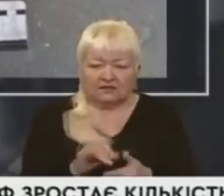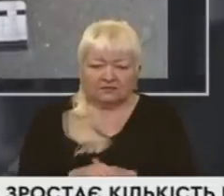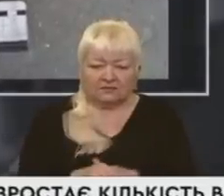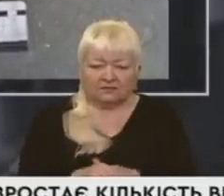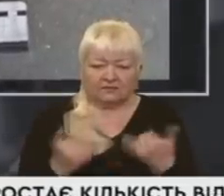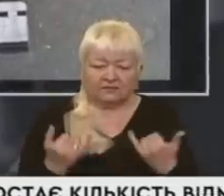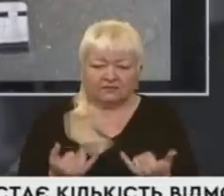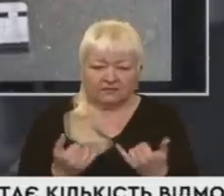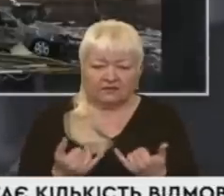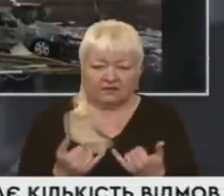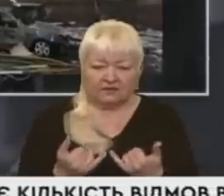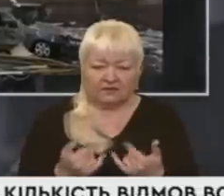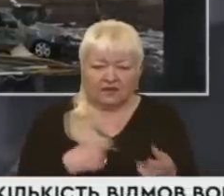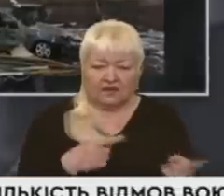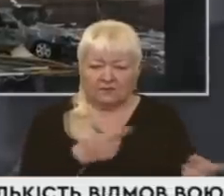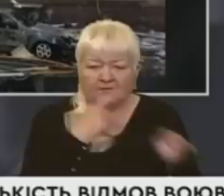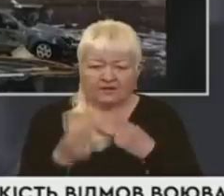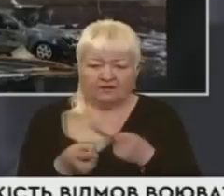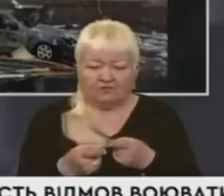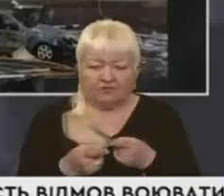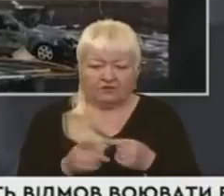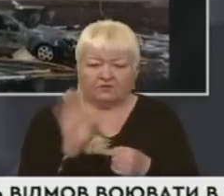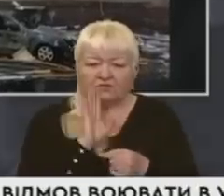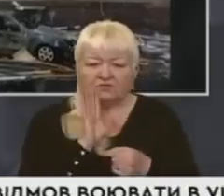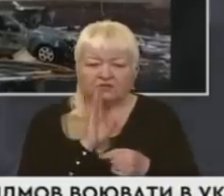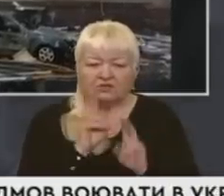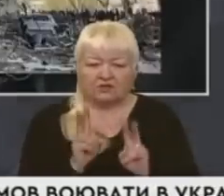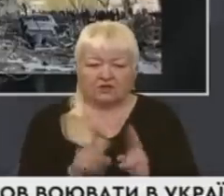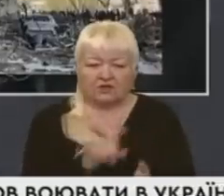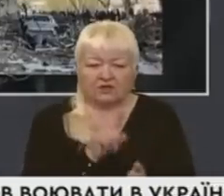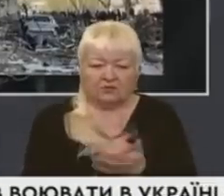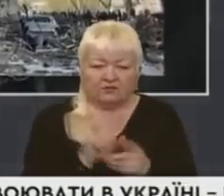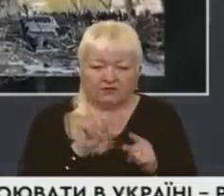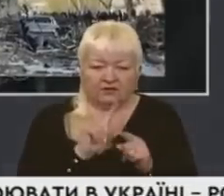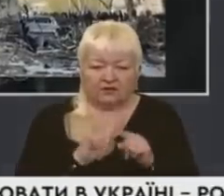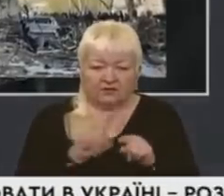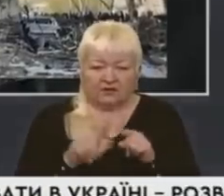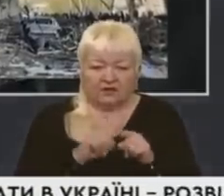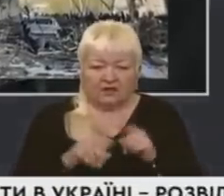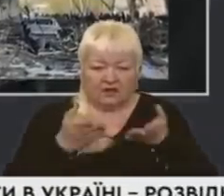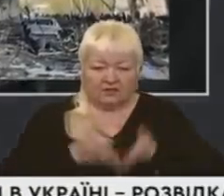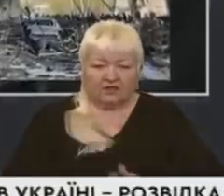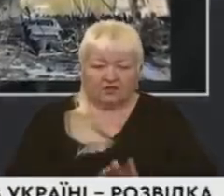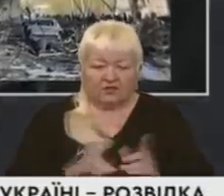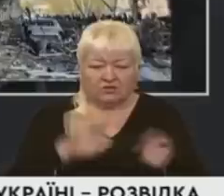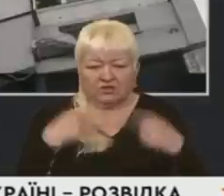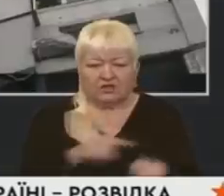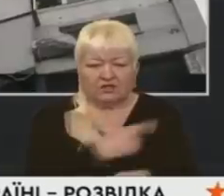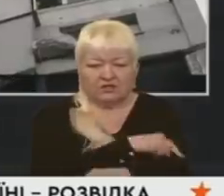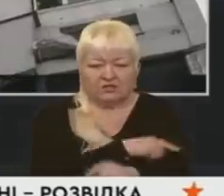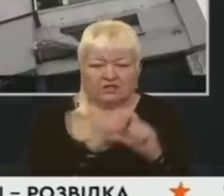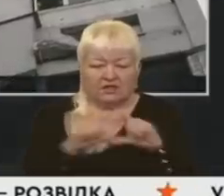сейчас мы будем оттуда женщин которые должны дрожать в другие лечебные